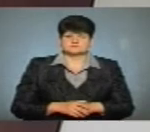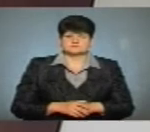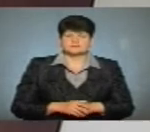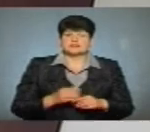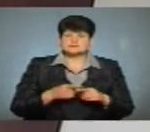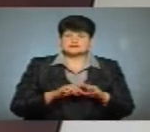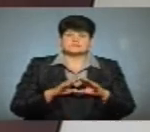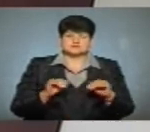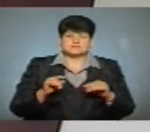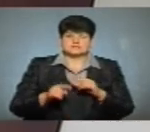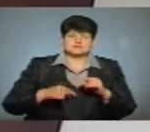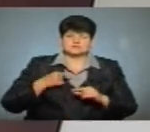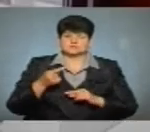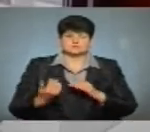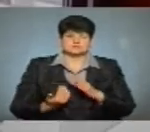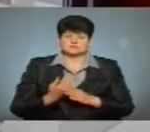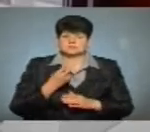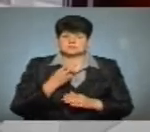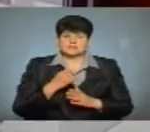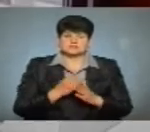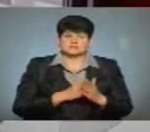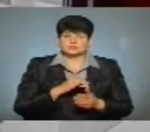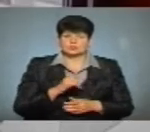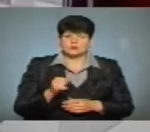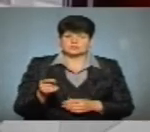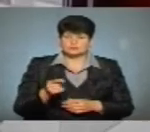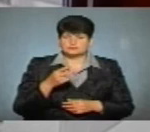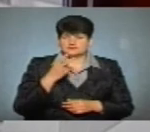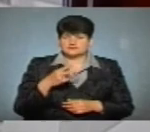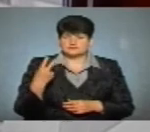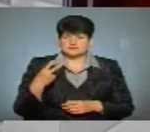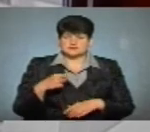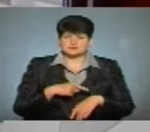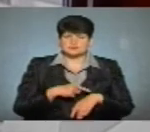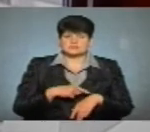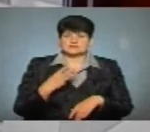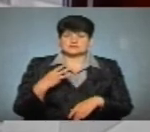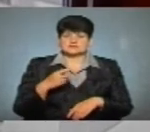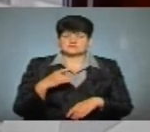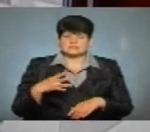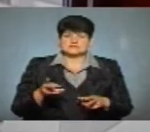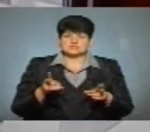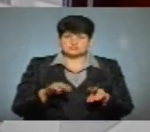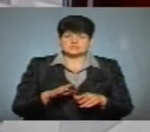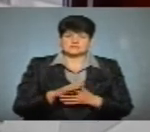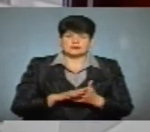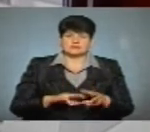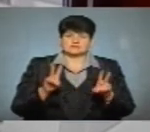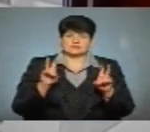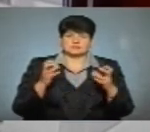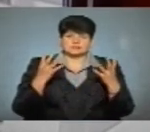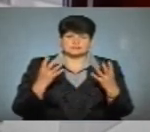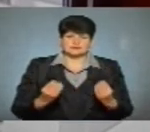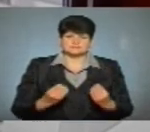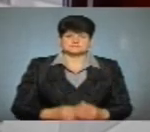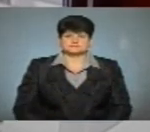І на цьому у мене все. Наступний випуск новин на телеканалі ЮА Тернопіль. Дивіться о 20:30 і залишайтеся з нами далі в ефірі «Тема дня».